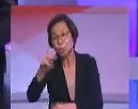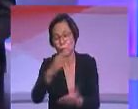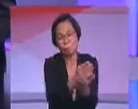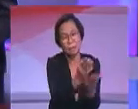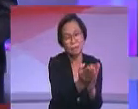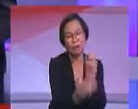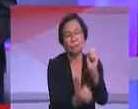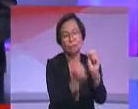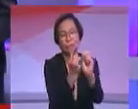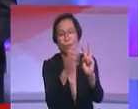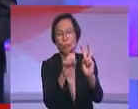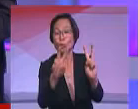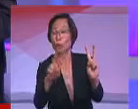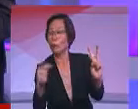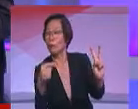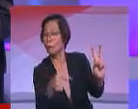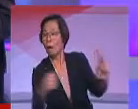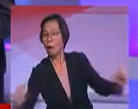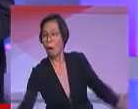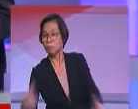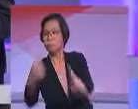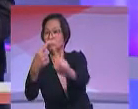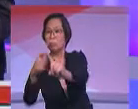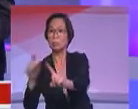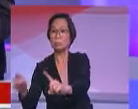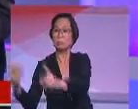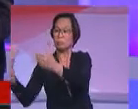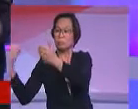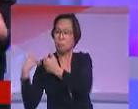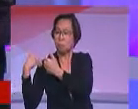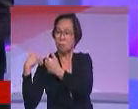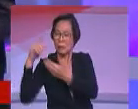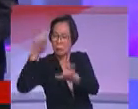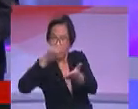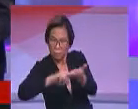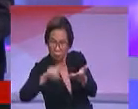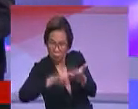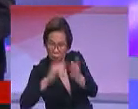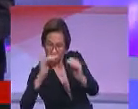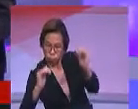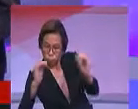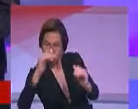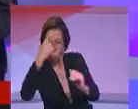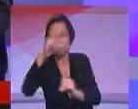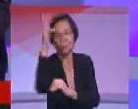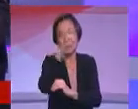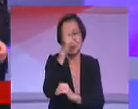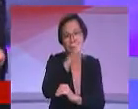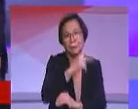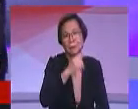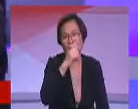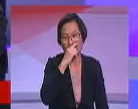Belanjawan 2021, UMNO berperanan sebagai badan semak dan imbang untuk kerajaan.